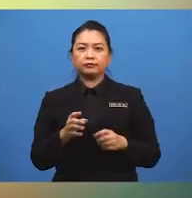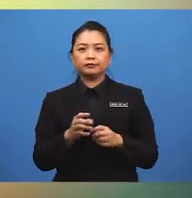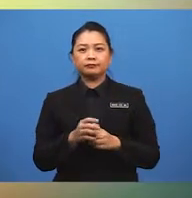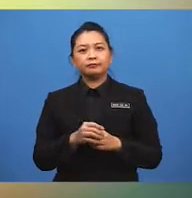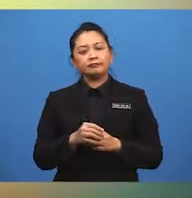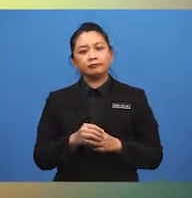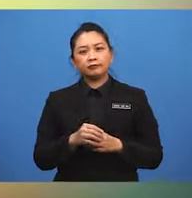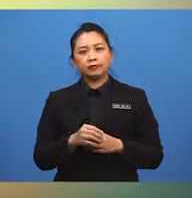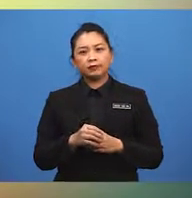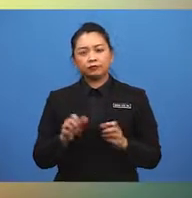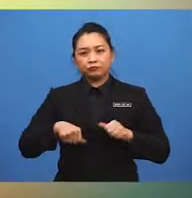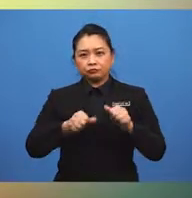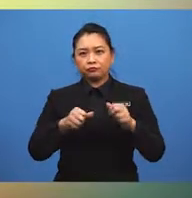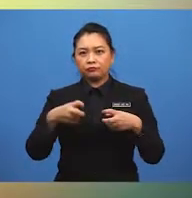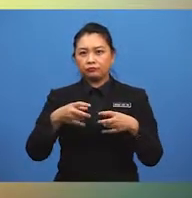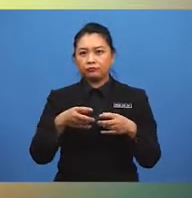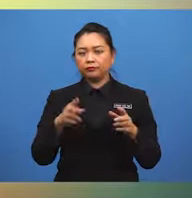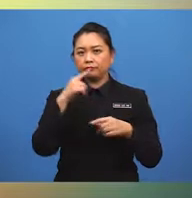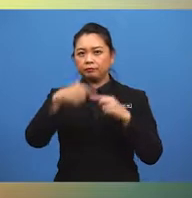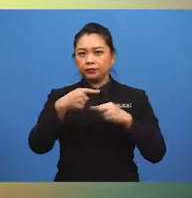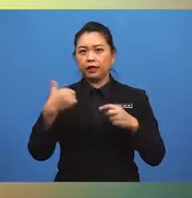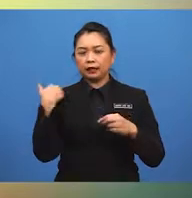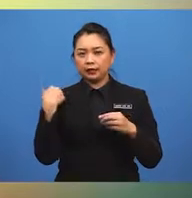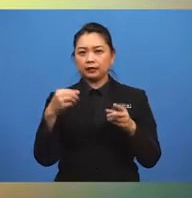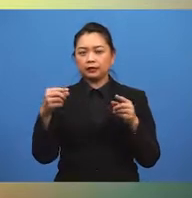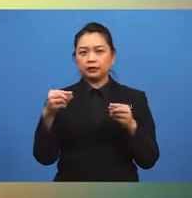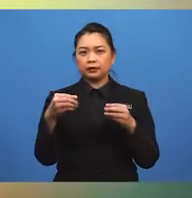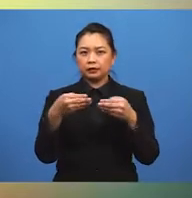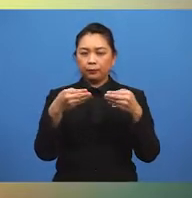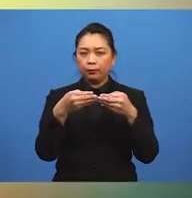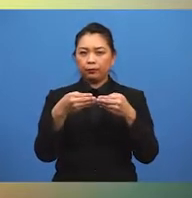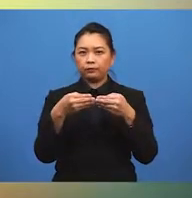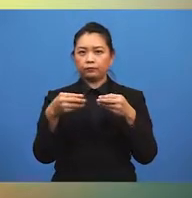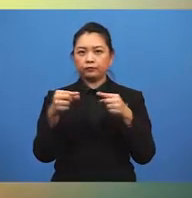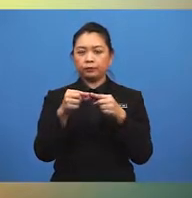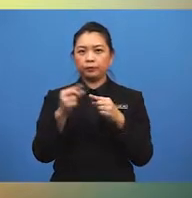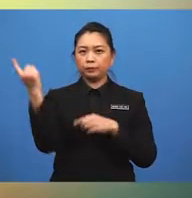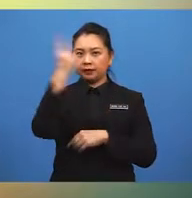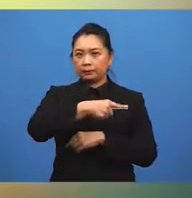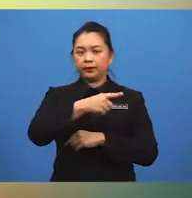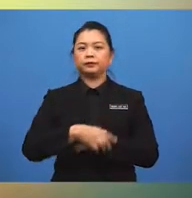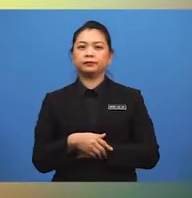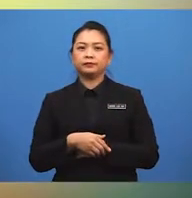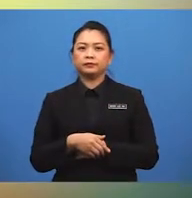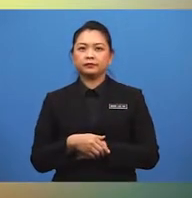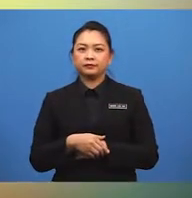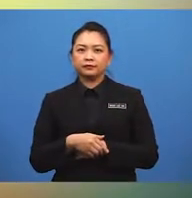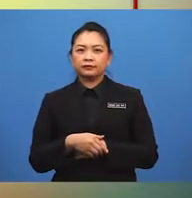Kesimpulannya, arus akan mengalir apabila penyambungan diod adalah secara pincang ke